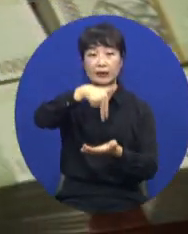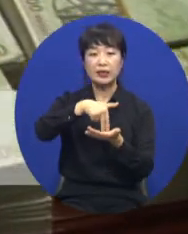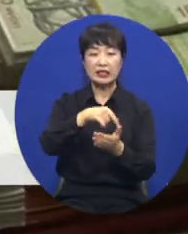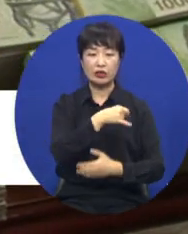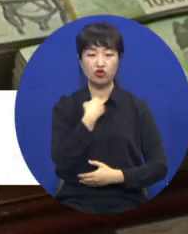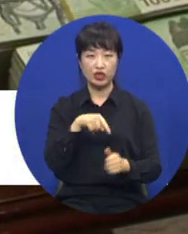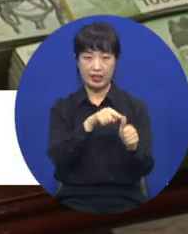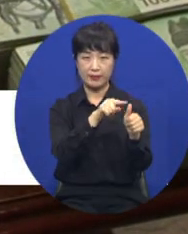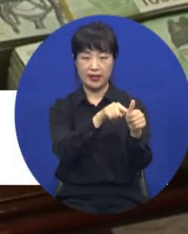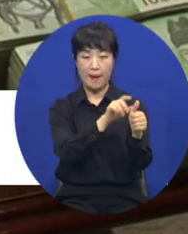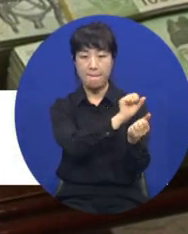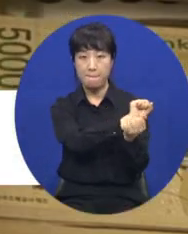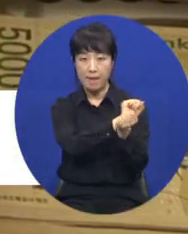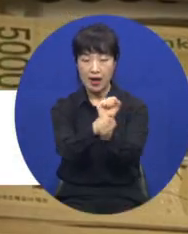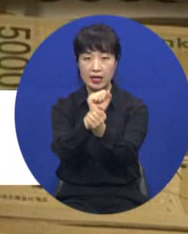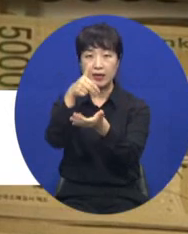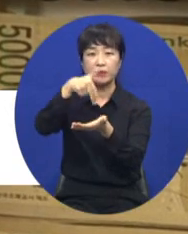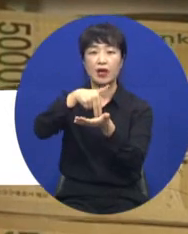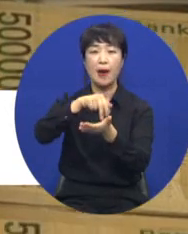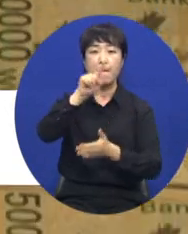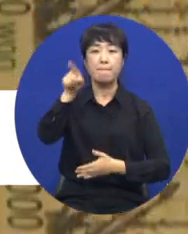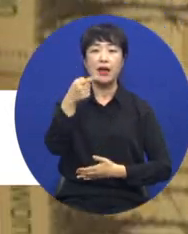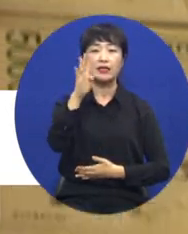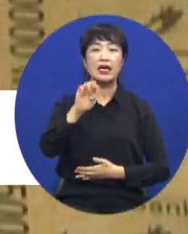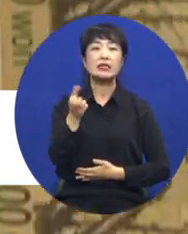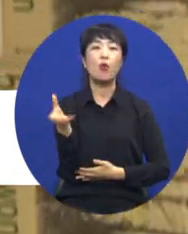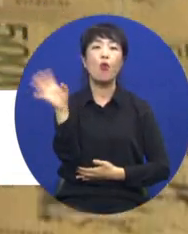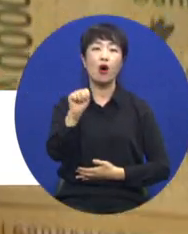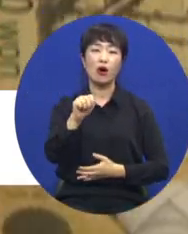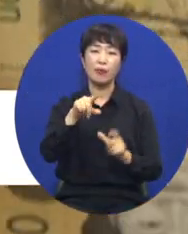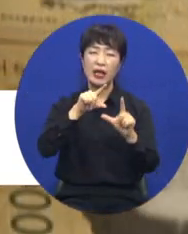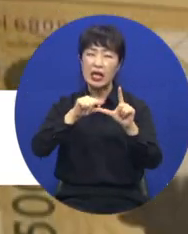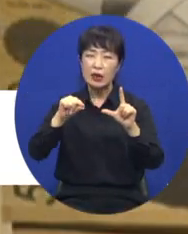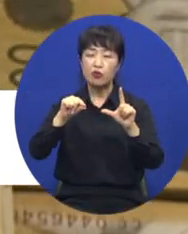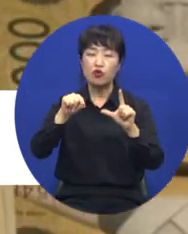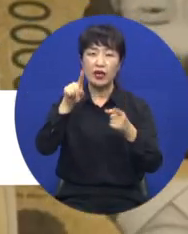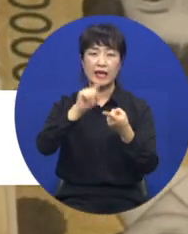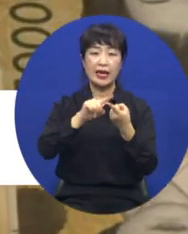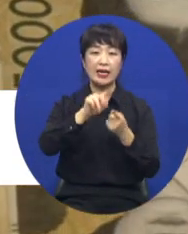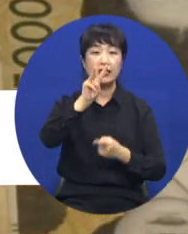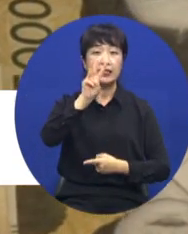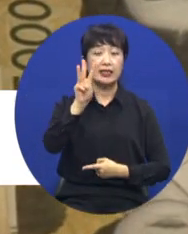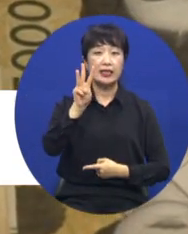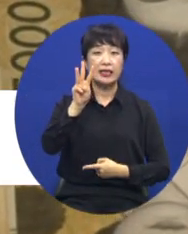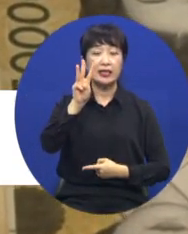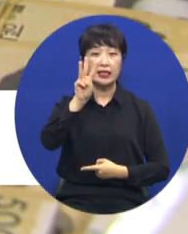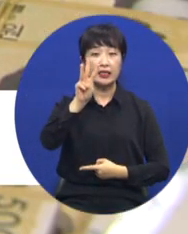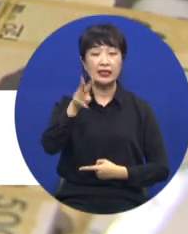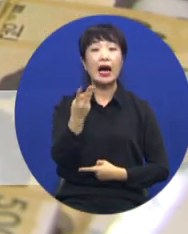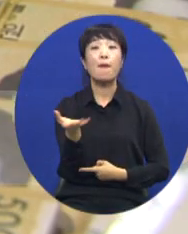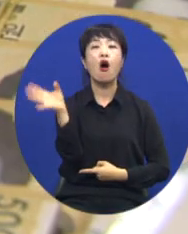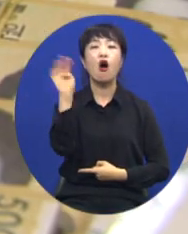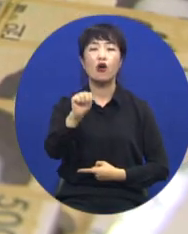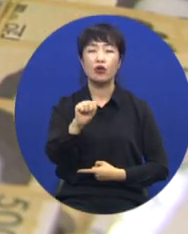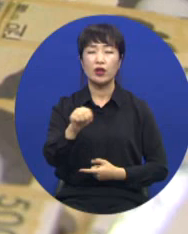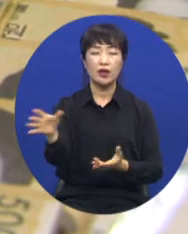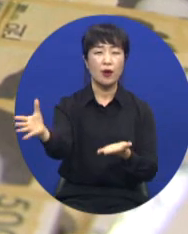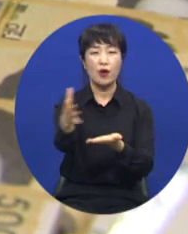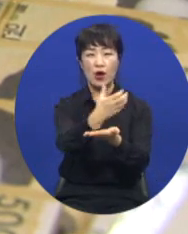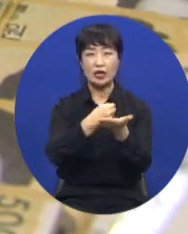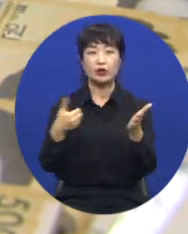중국인을 검거하는 과정에서 145억 원의 일부로 추정되는 3억 원의 뭉칫돈을 추가